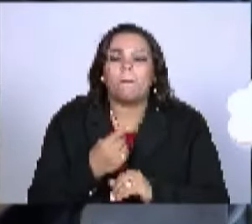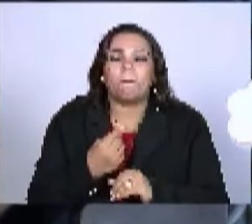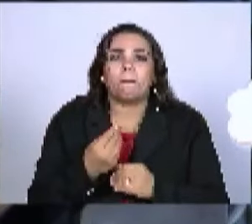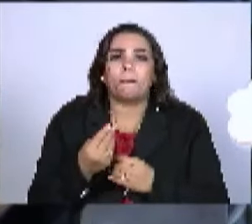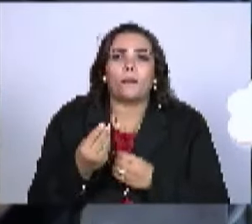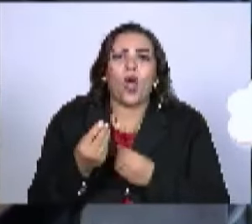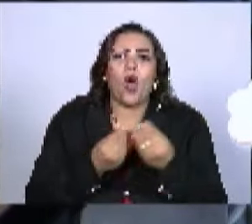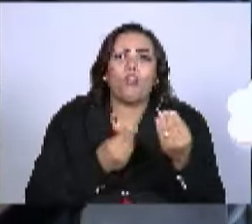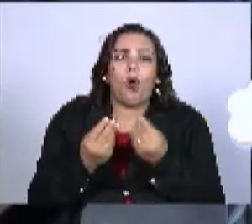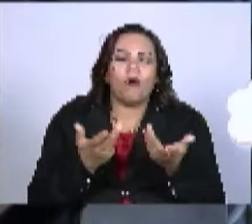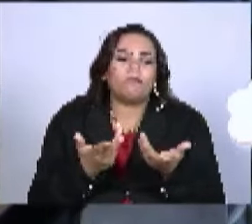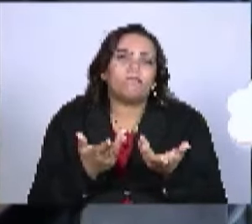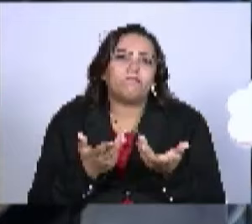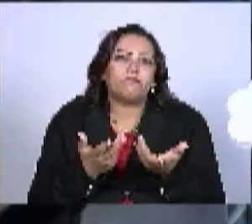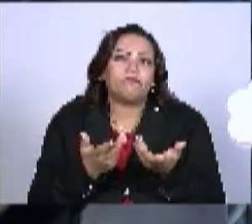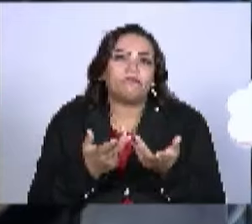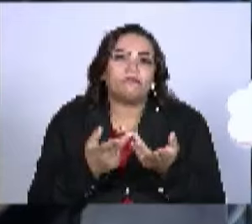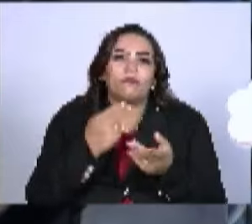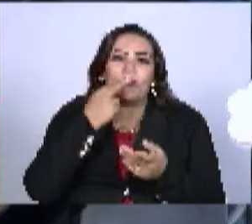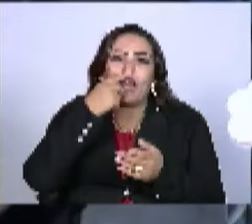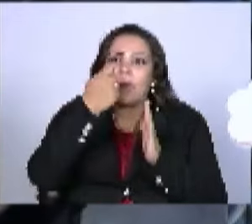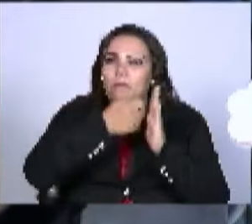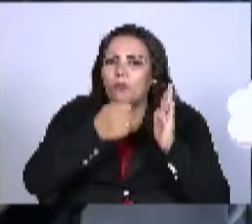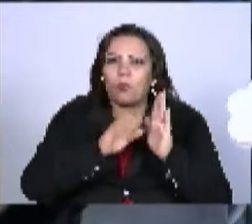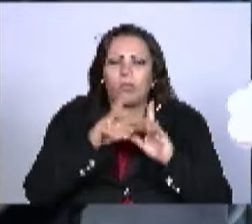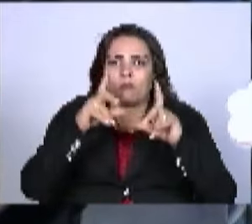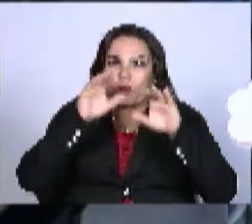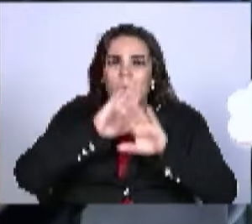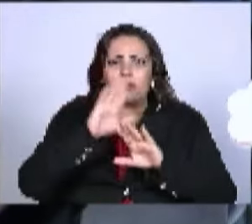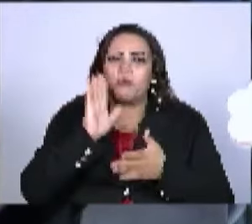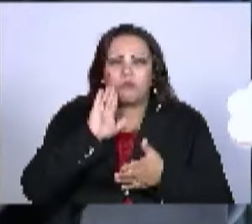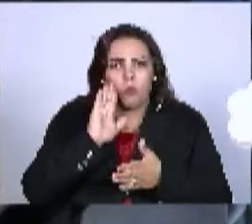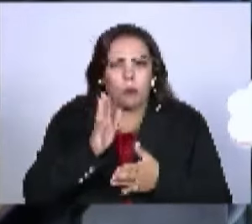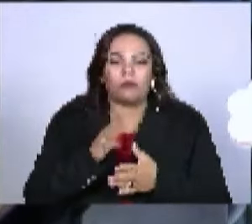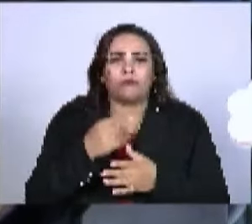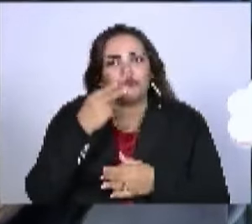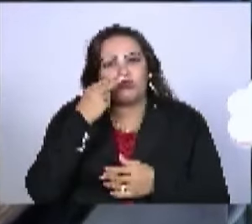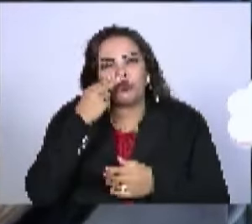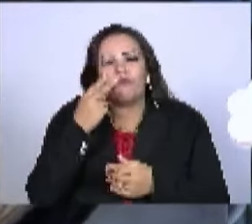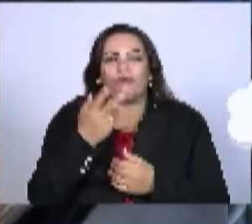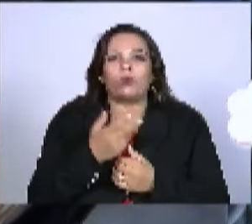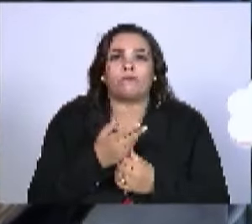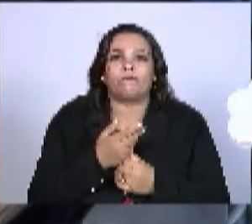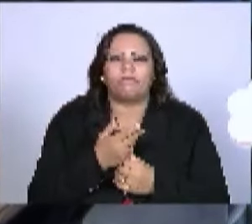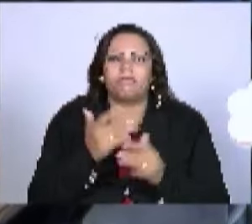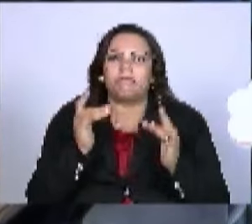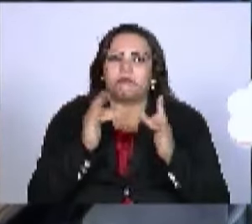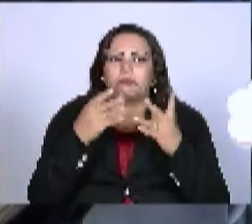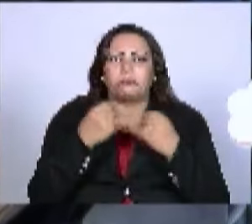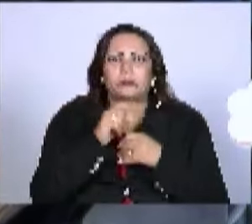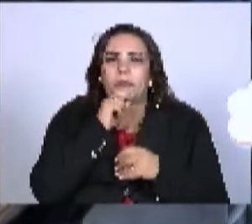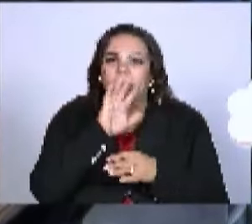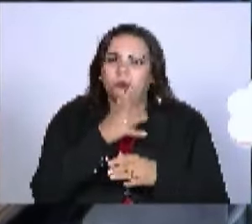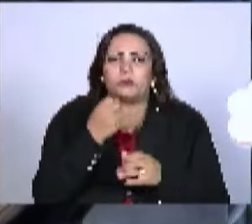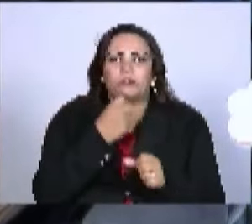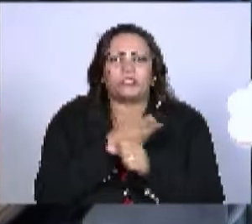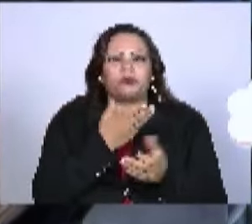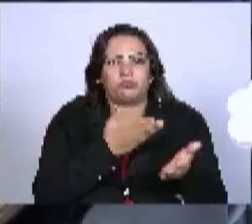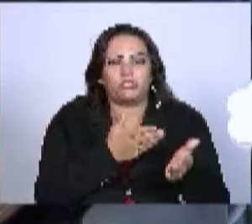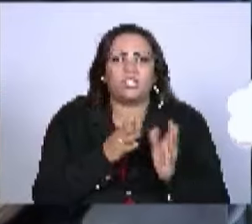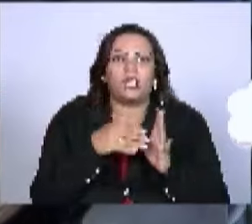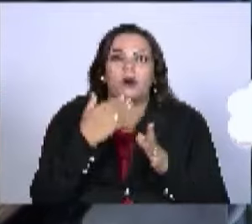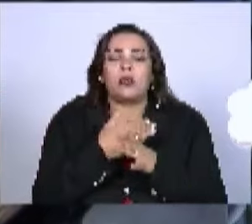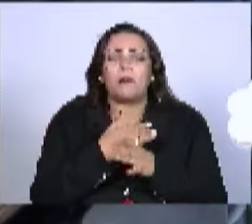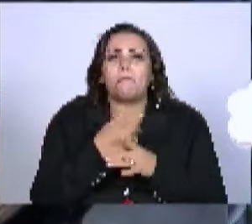دي مش مجرد كلام مكتوب ولا صور يعني ممكن تبقى ماه هو اكتر ب كاتبه قالت